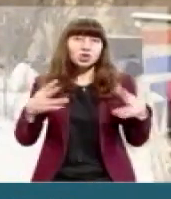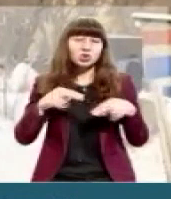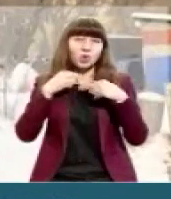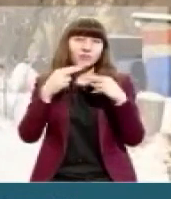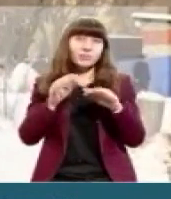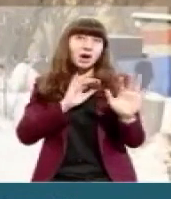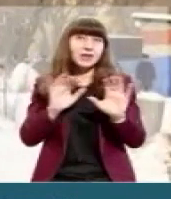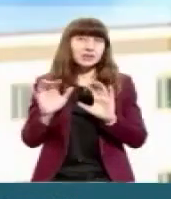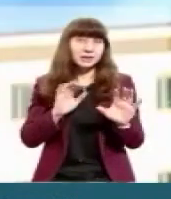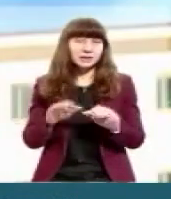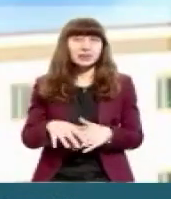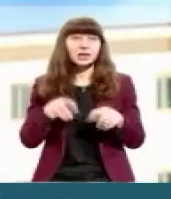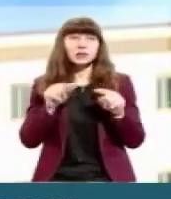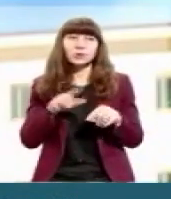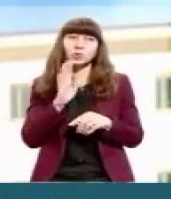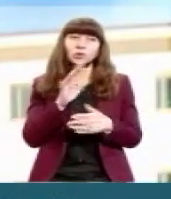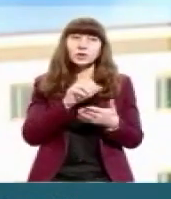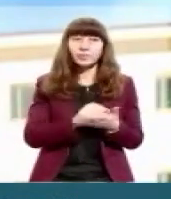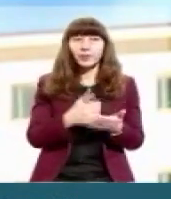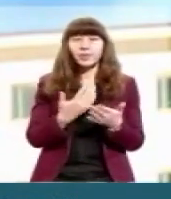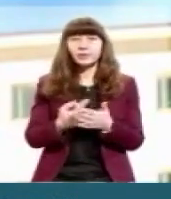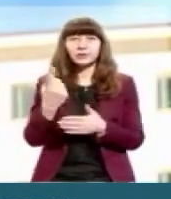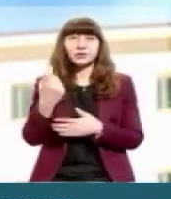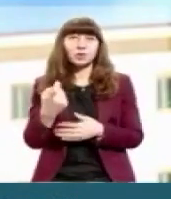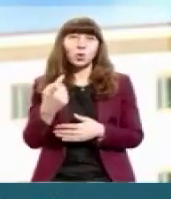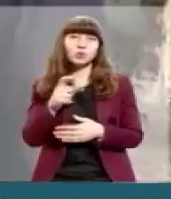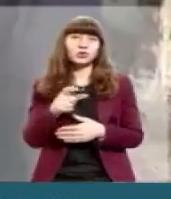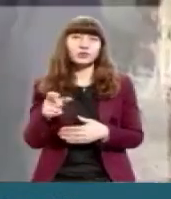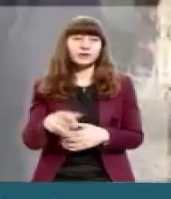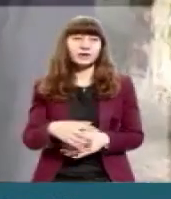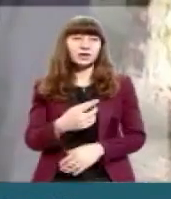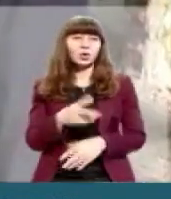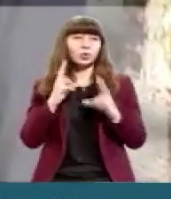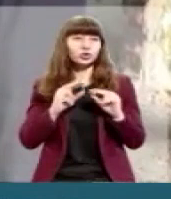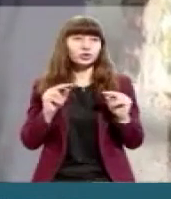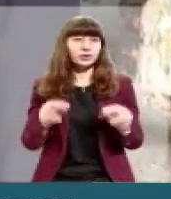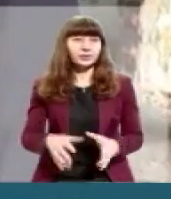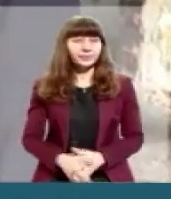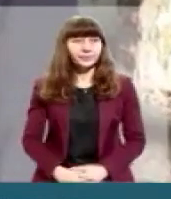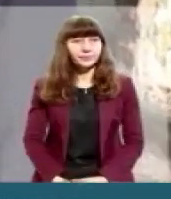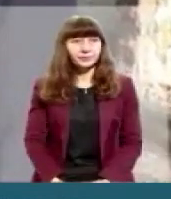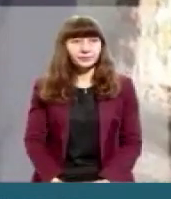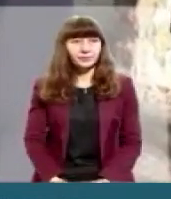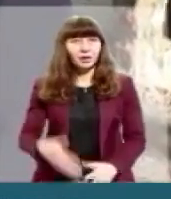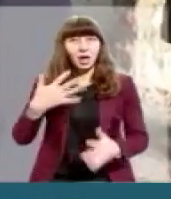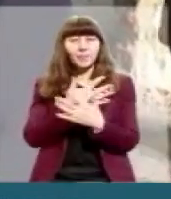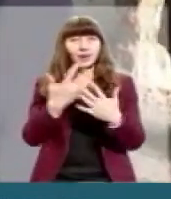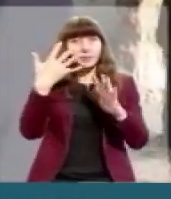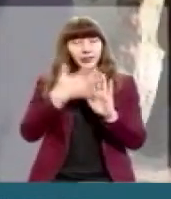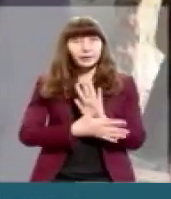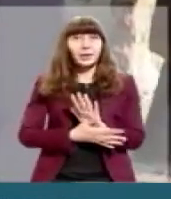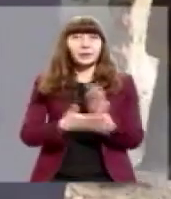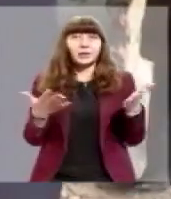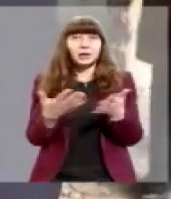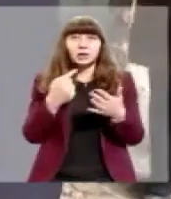и профессиональном внимании. Здесь с ними будут заниматься около 100 специалистов. Мы понимаем, что с какими трудностями